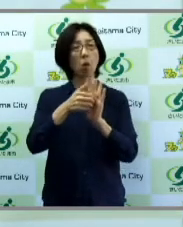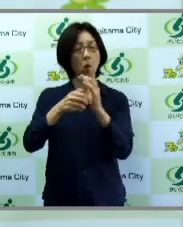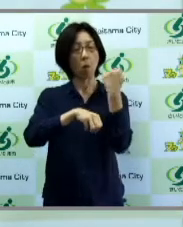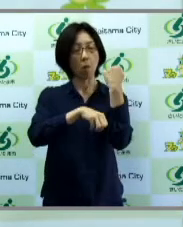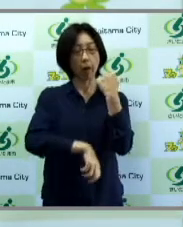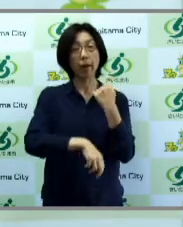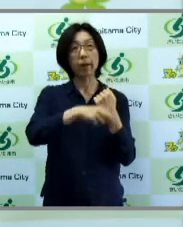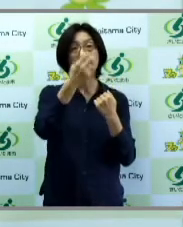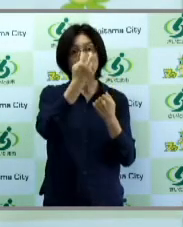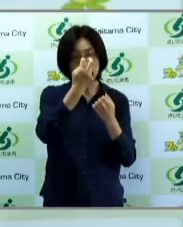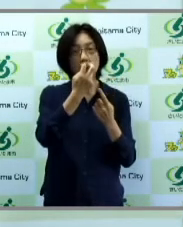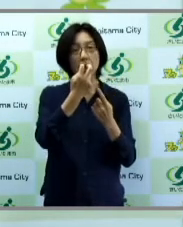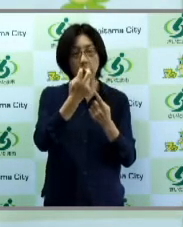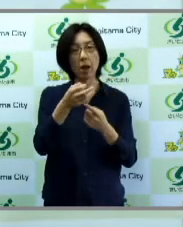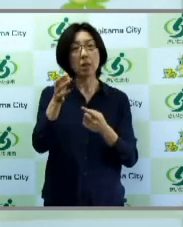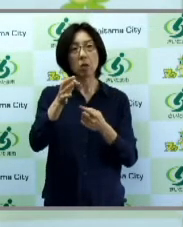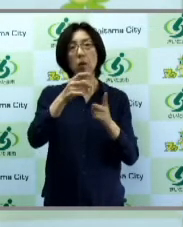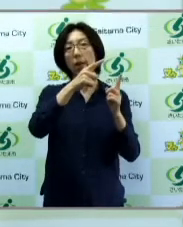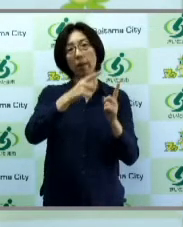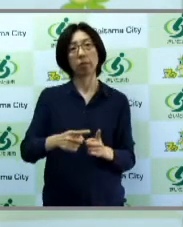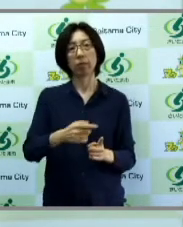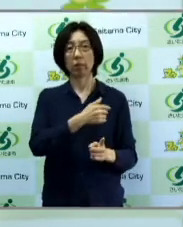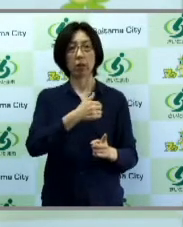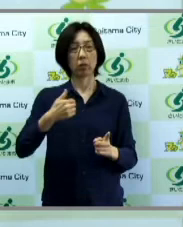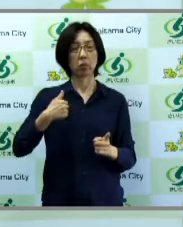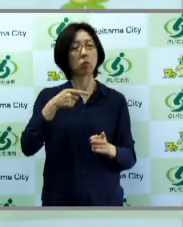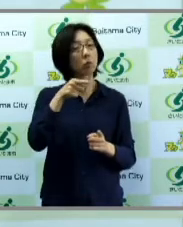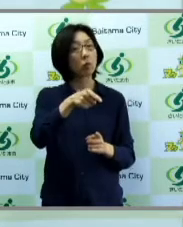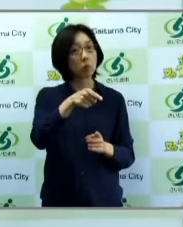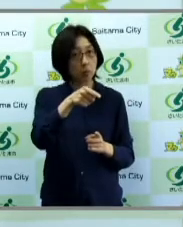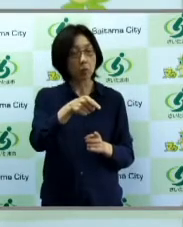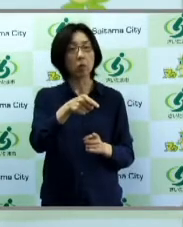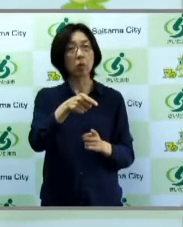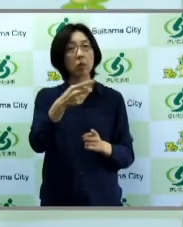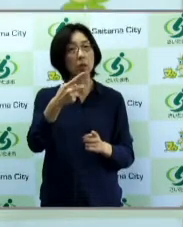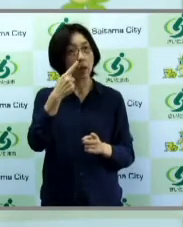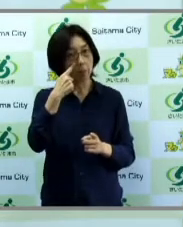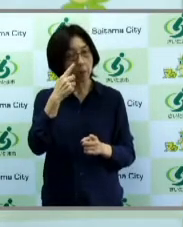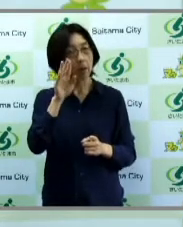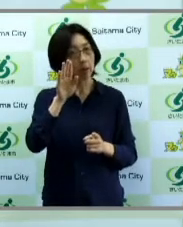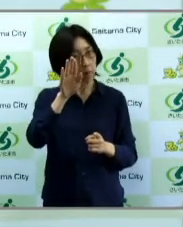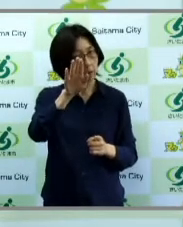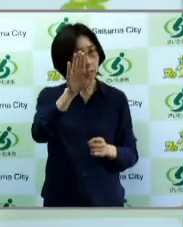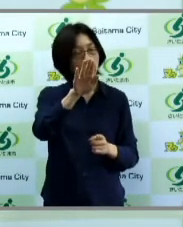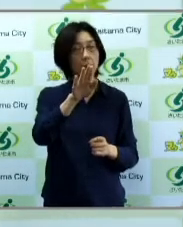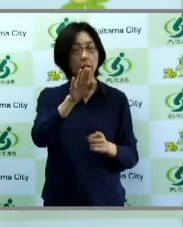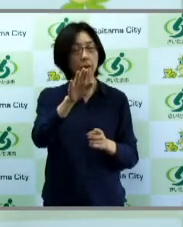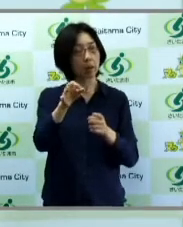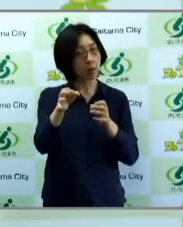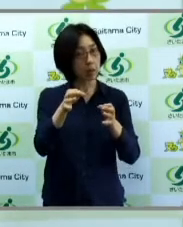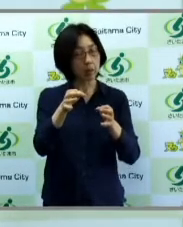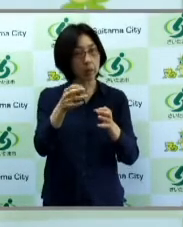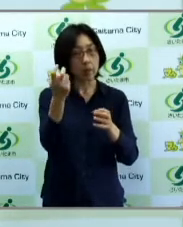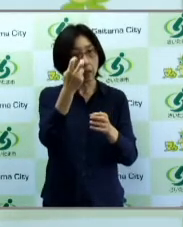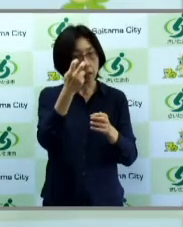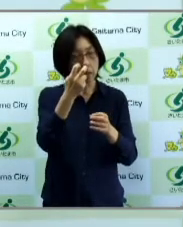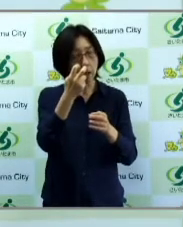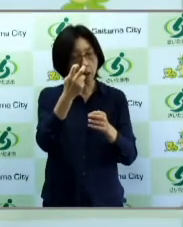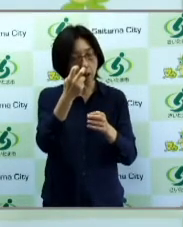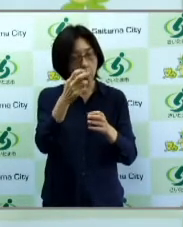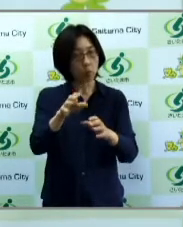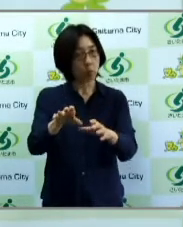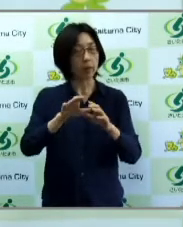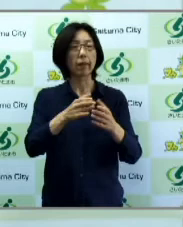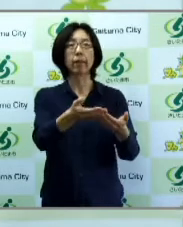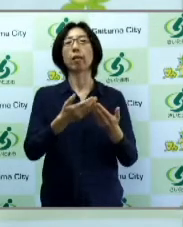めて、定期的にこういった検査をそれぞれの事業者で行っていただくことによって、安全